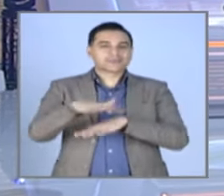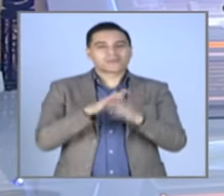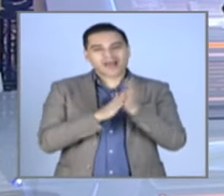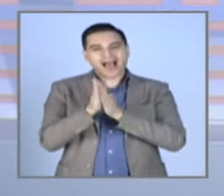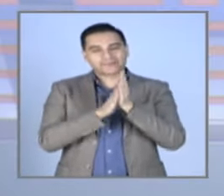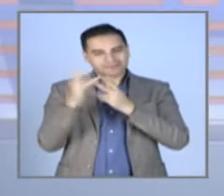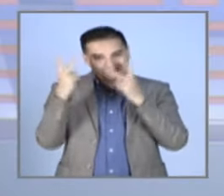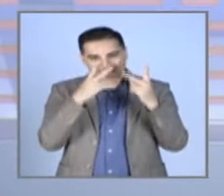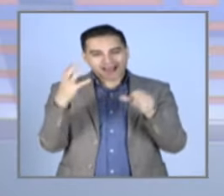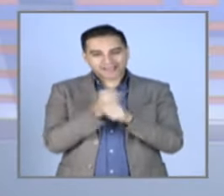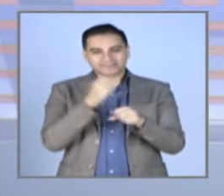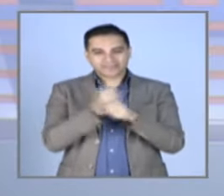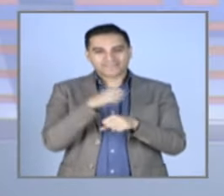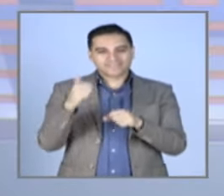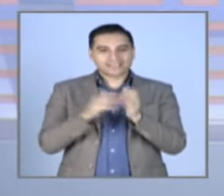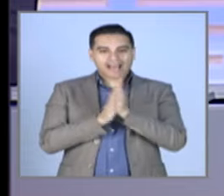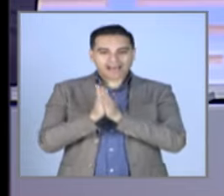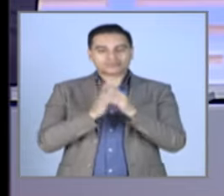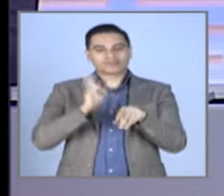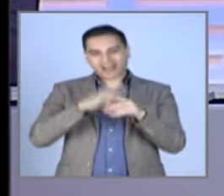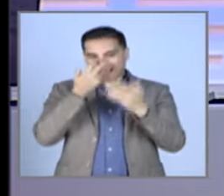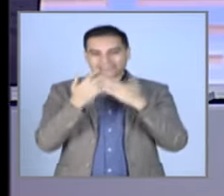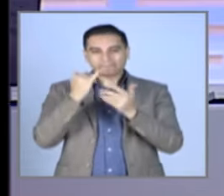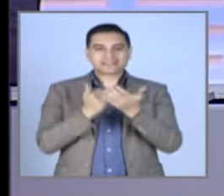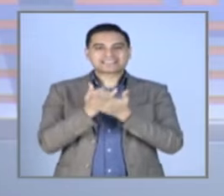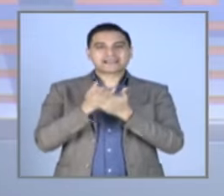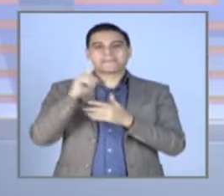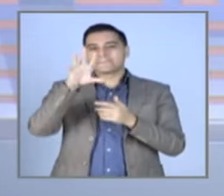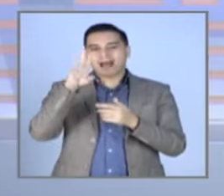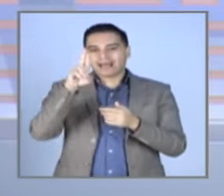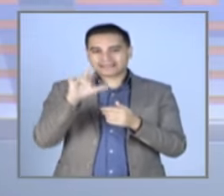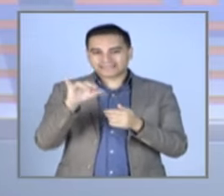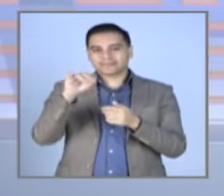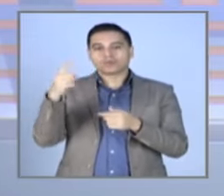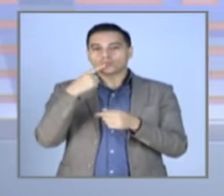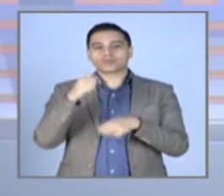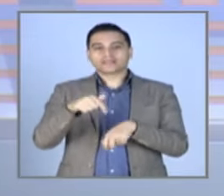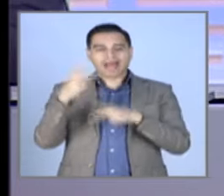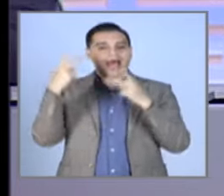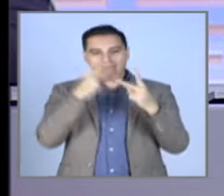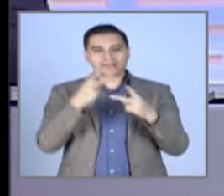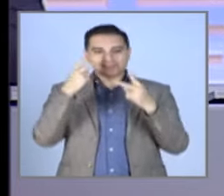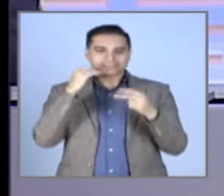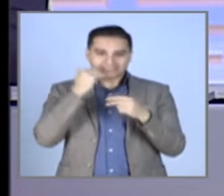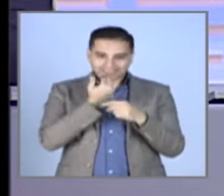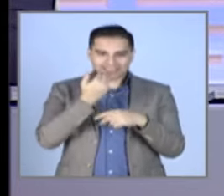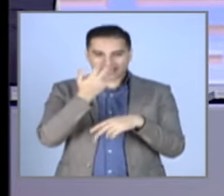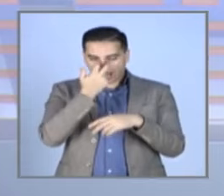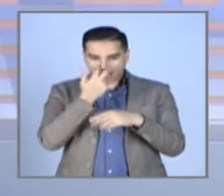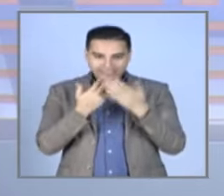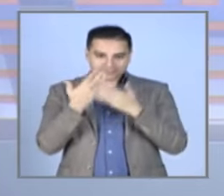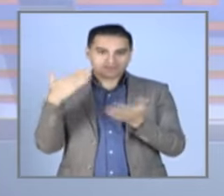حلم حد كمان. وكمان كنت في مدرسه بهتيم. كنت. وكنت بتقولي برضو ده حلمي. كنت مصره على الحلم